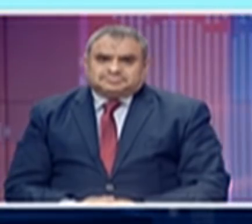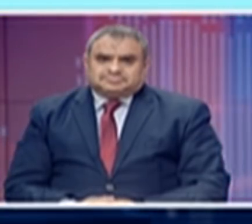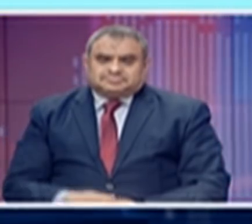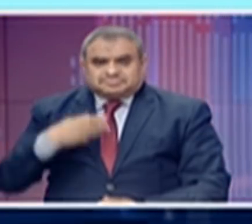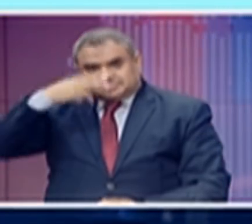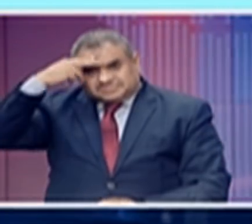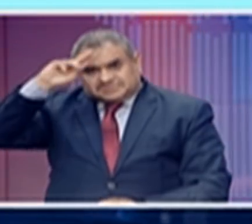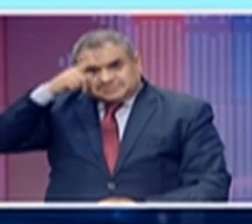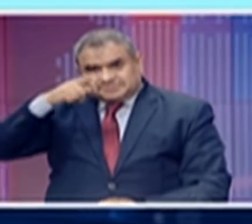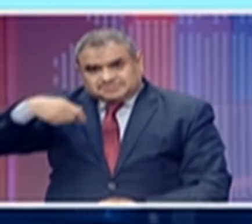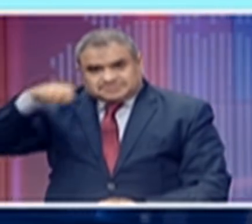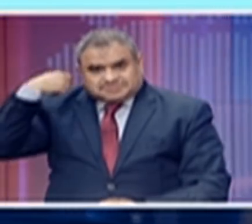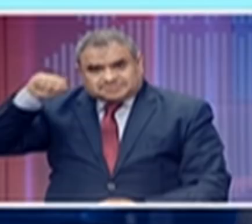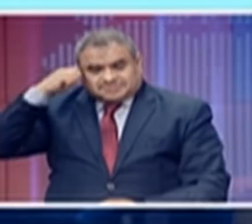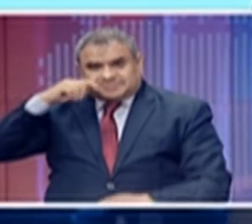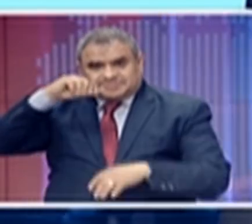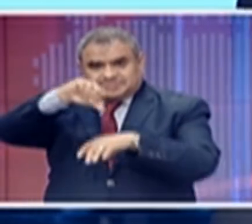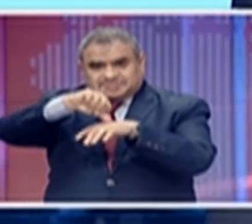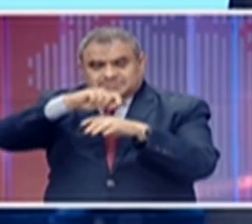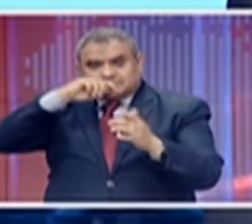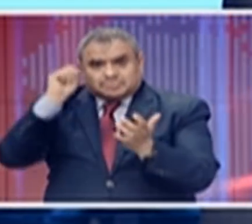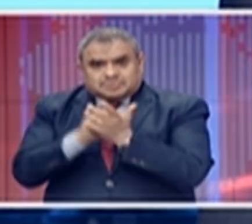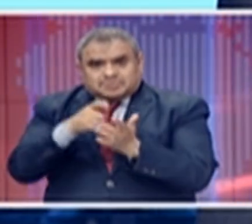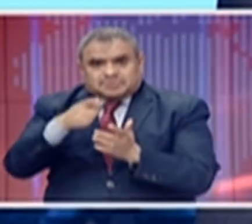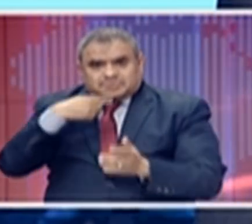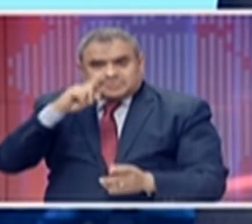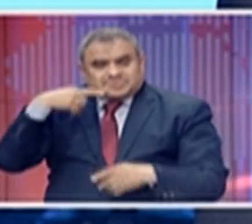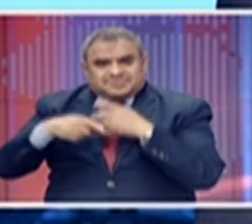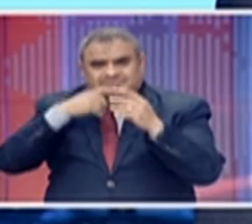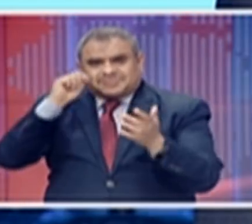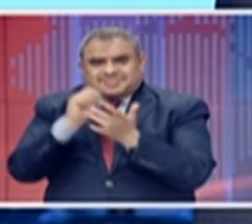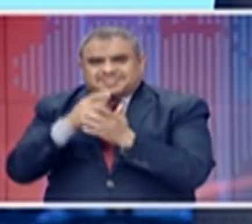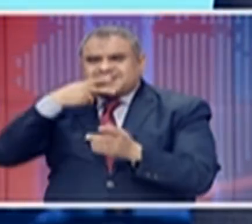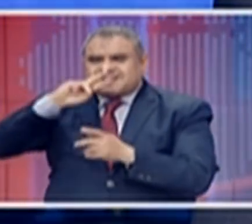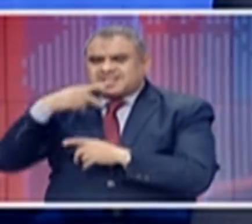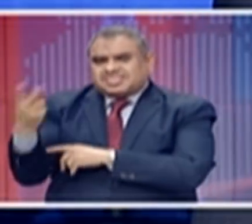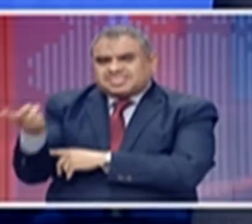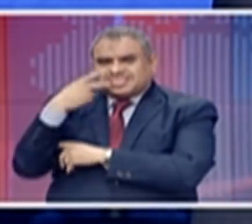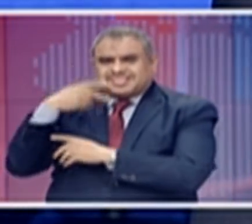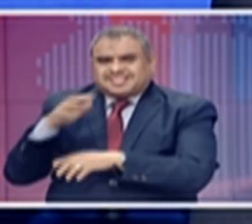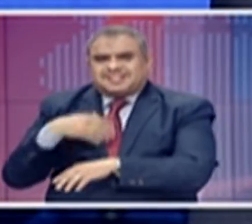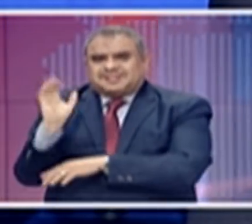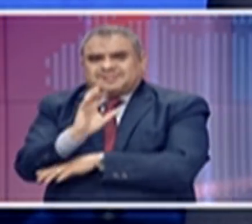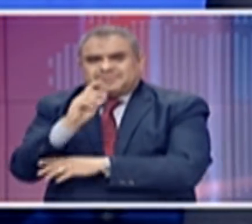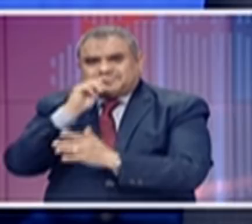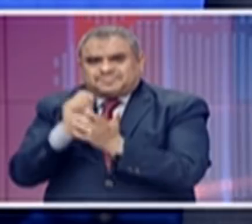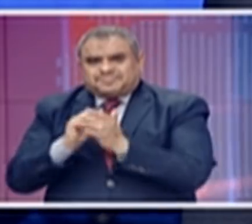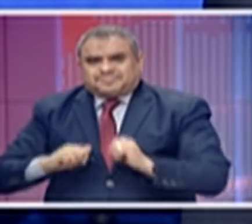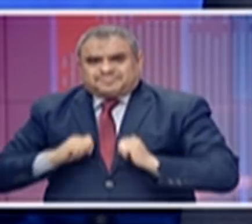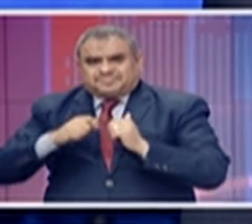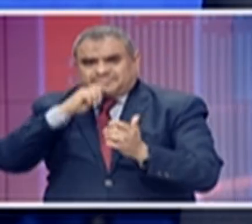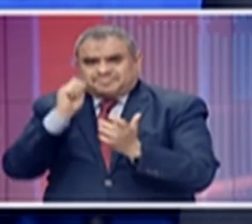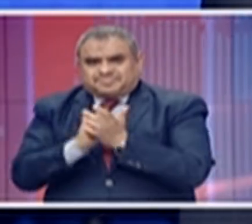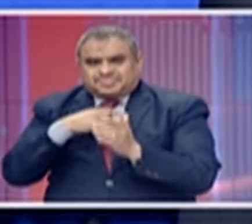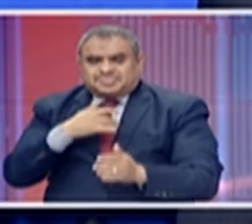ايه ده؟ الرئيس طلع موجود هنا فعلا؟ انا افتكرتهم بيقولولي كده عشان يشجعوني، عشان قلت لهم